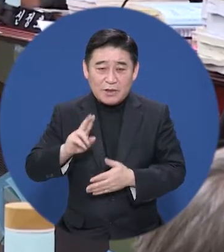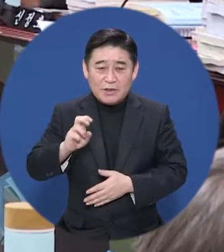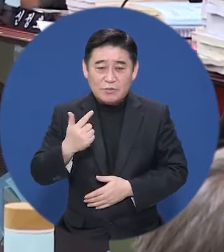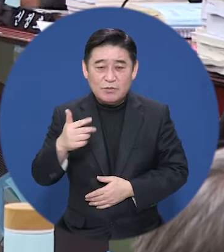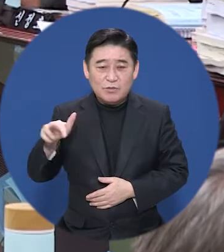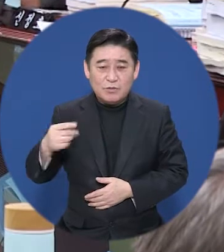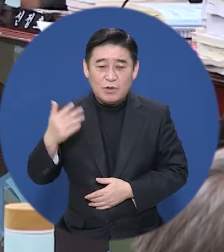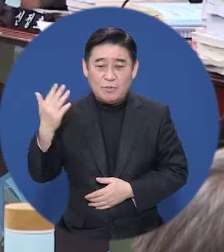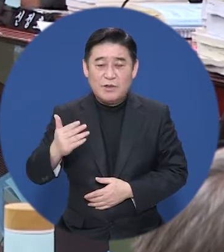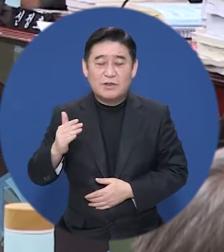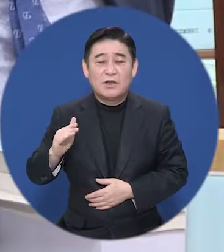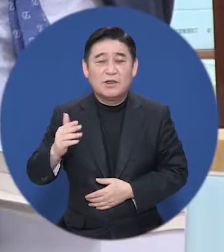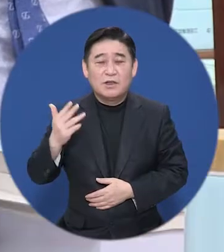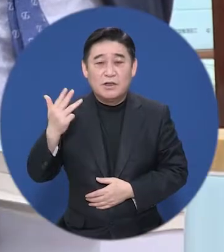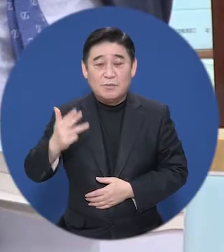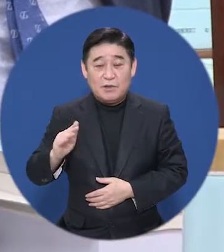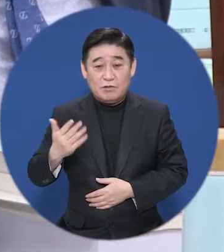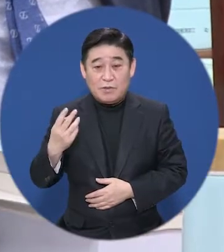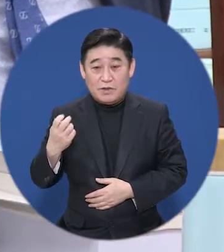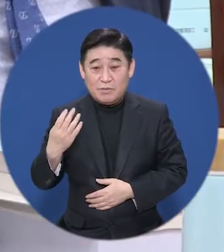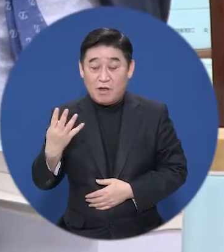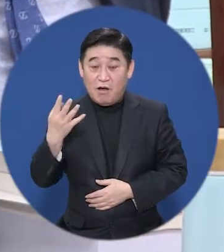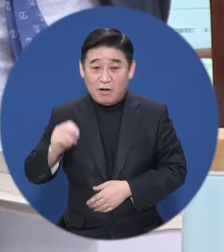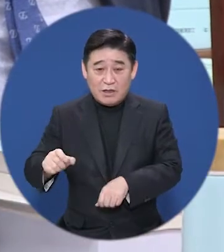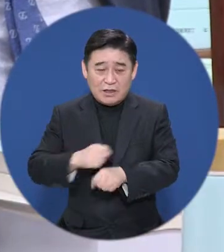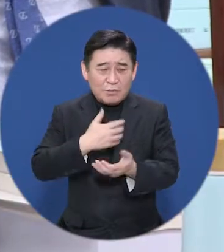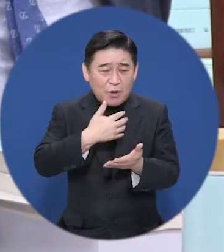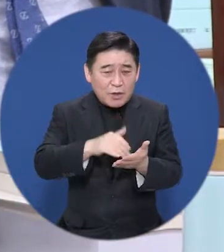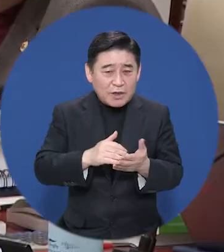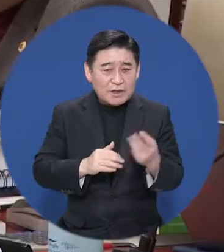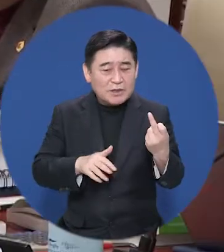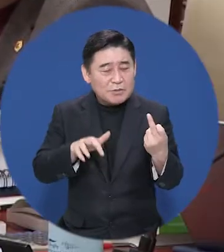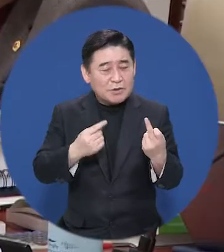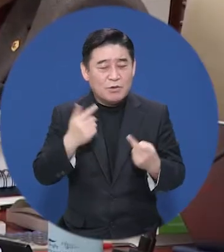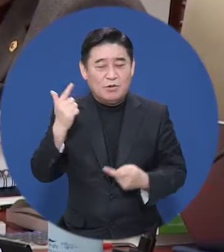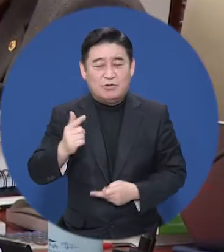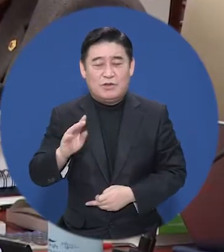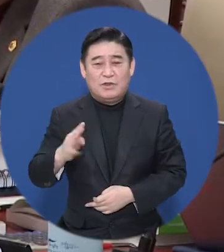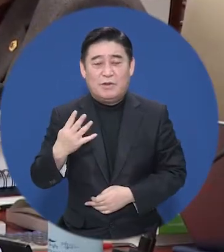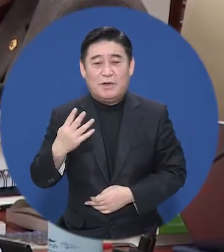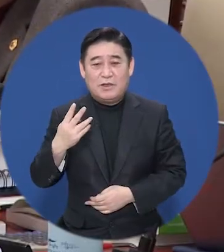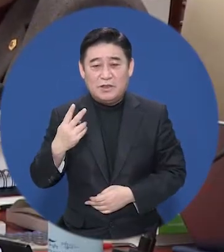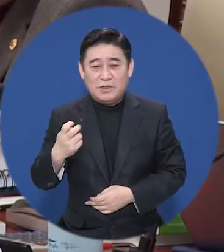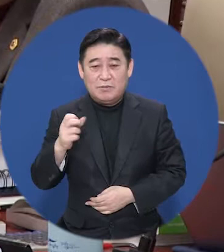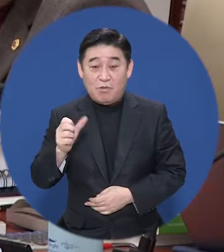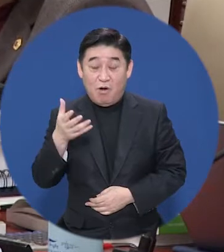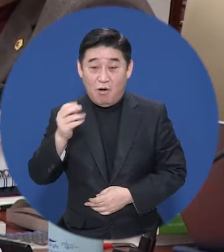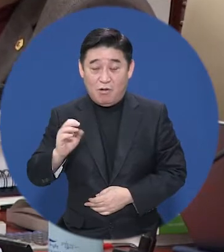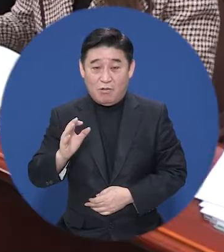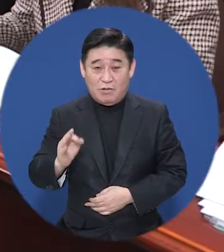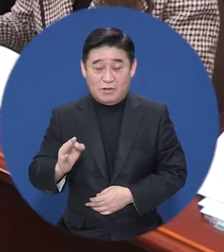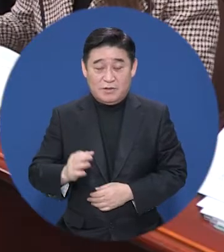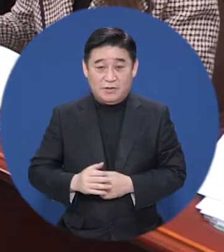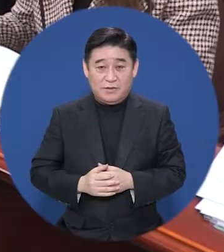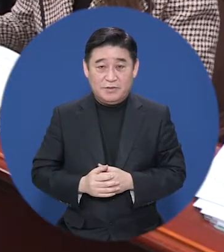26조 8,934억 원이며 특별 회계는 12조 6,425억 원입니다.